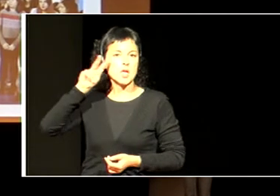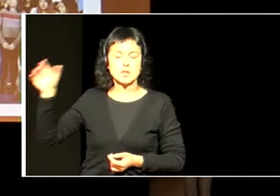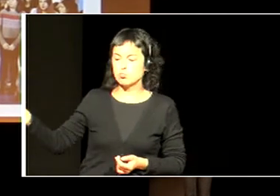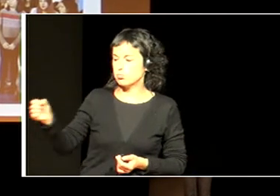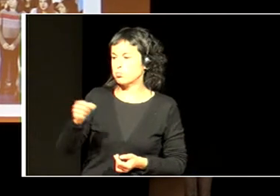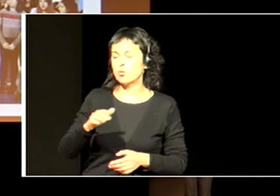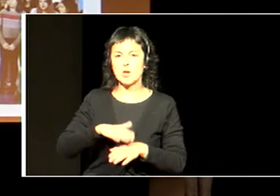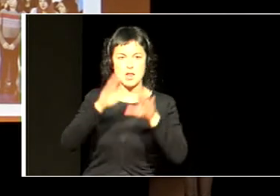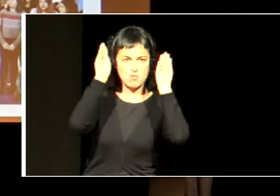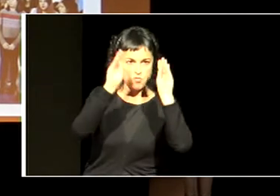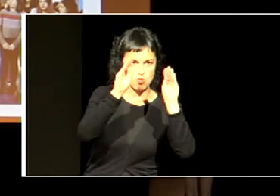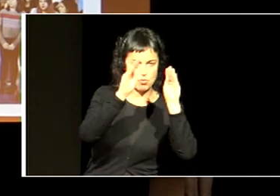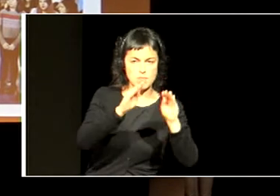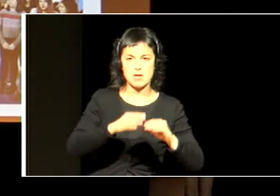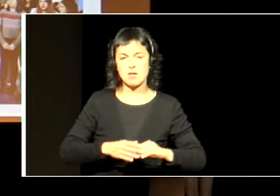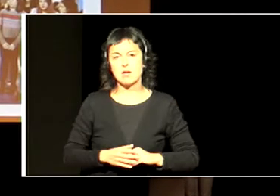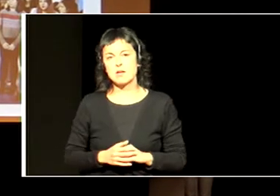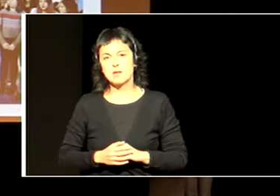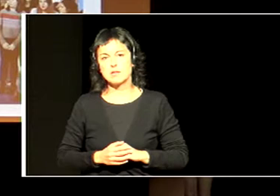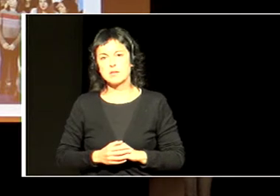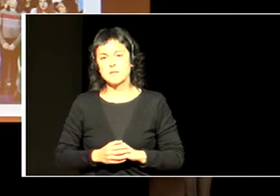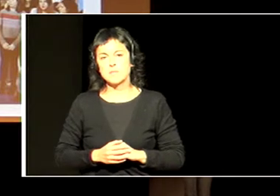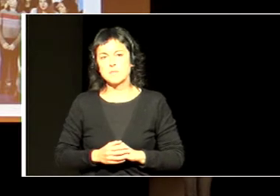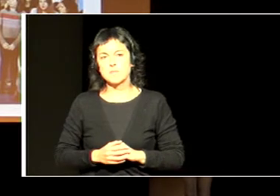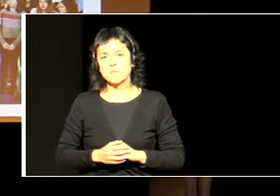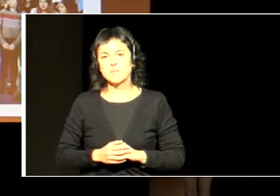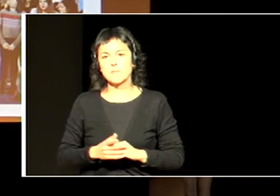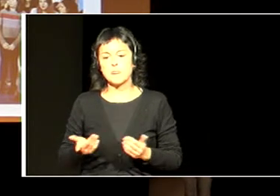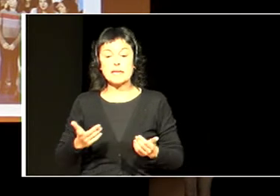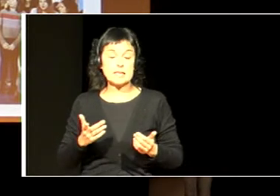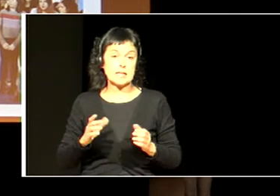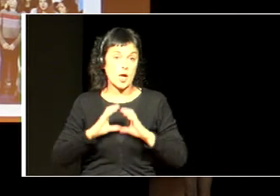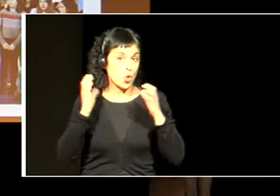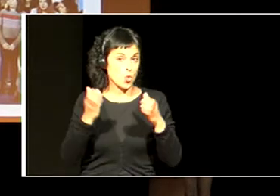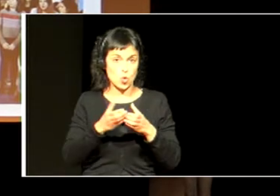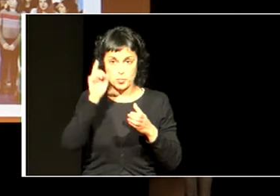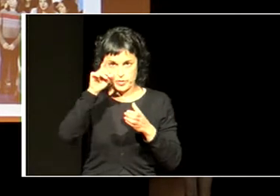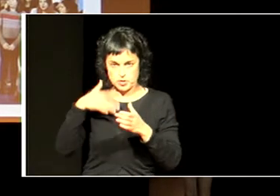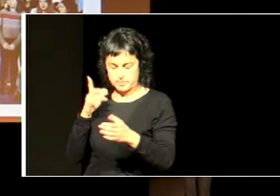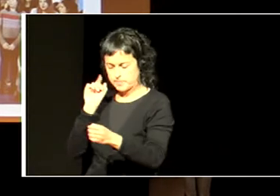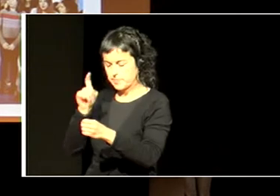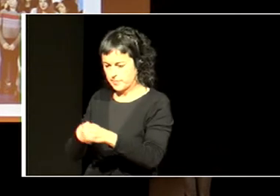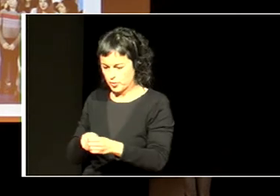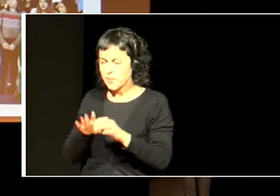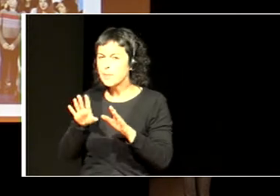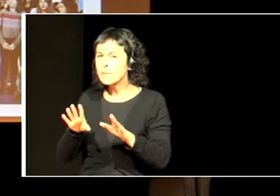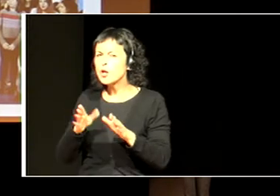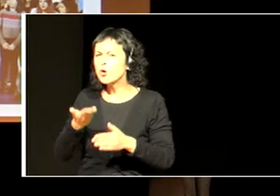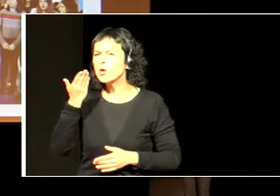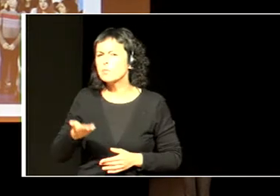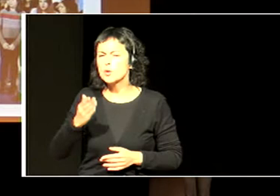formazioa, eta hor klaustroa parte hartzen du. Baina hori baino importanteagoa da gero,